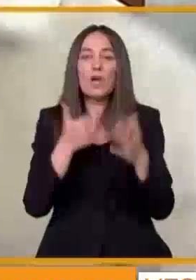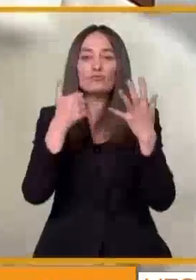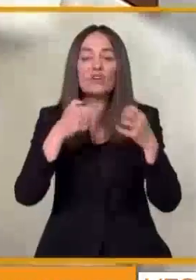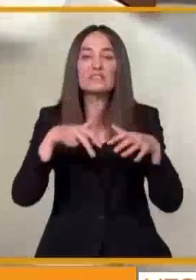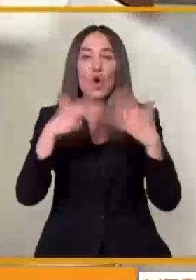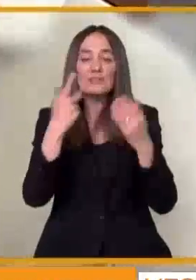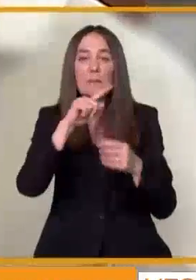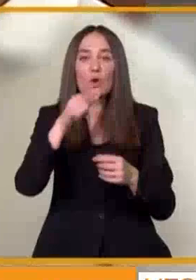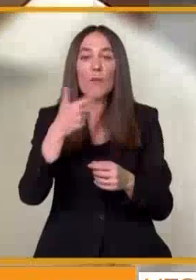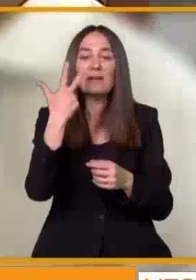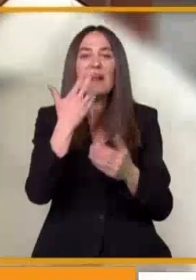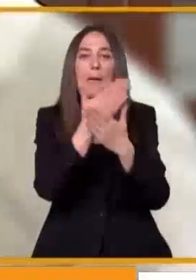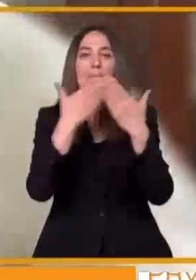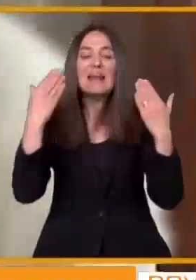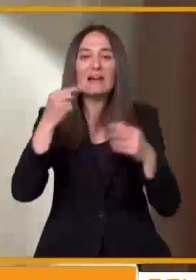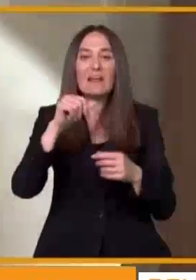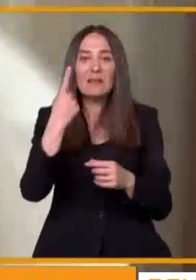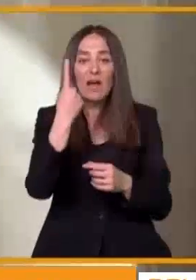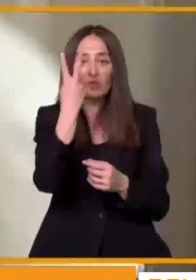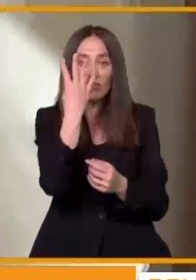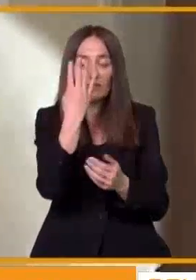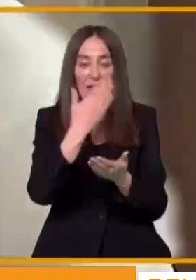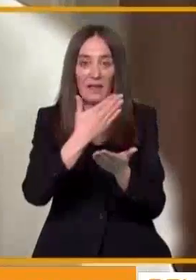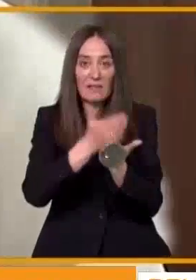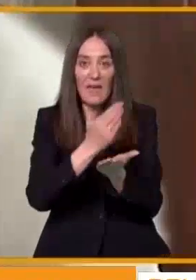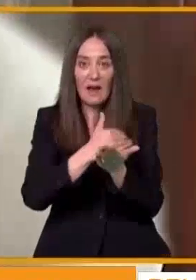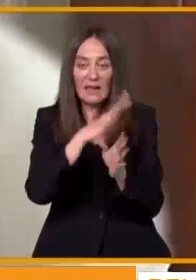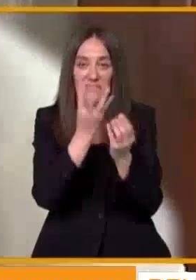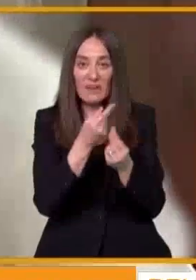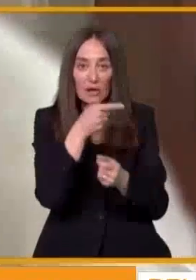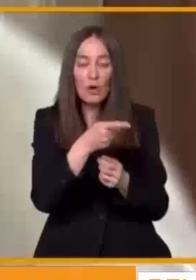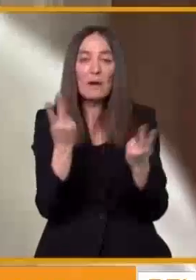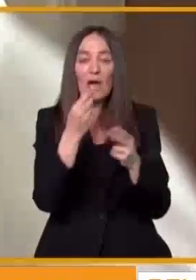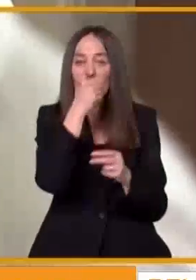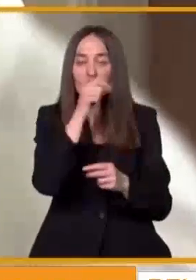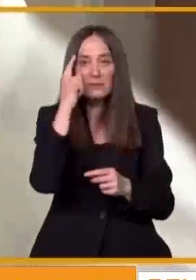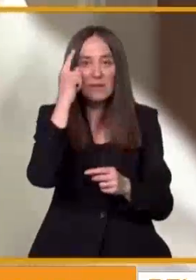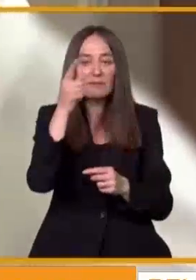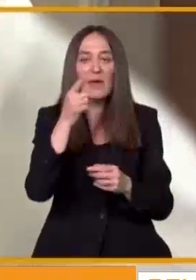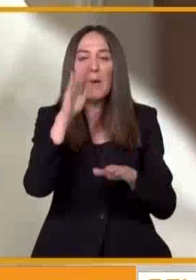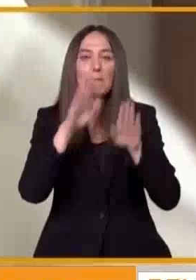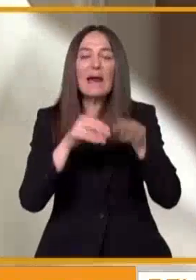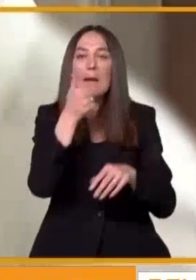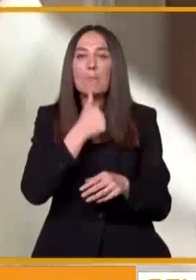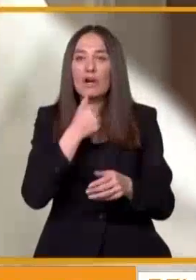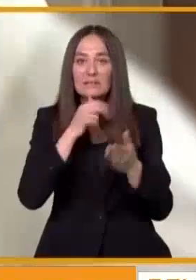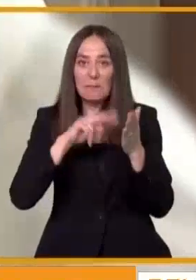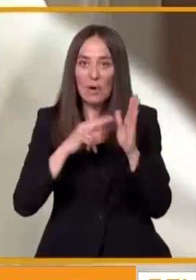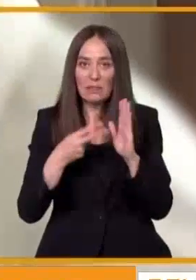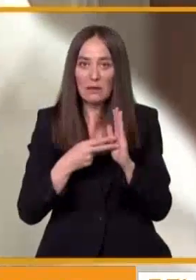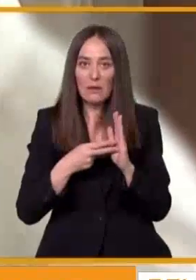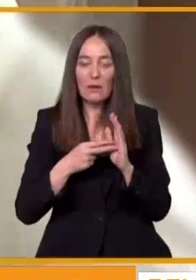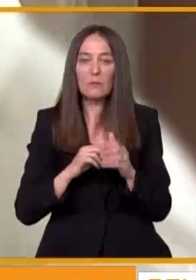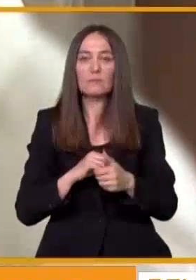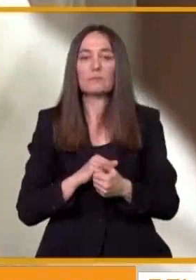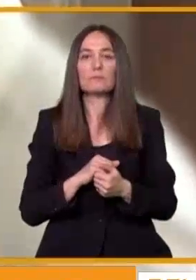608,3 milijardi dinara. Četiri su dela svega toga, kao što znate, mere poreske politike.